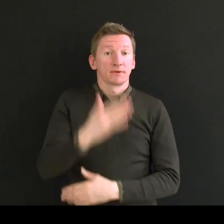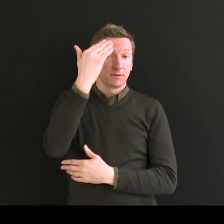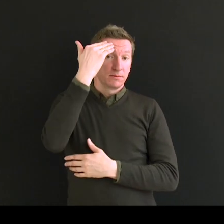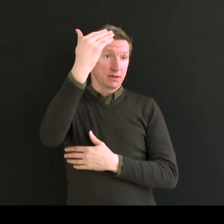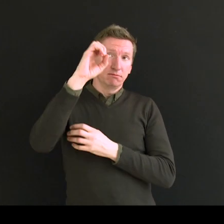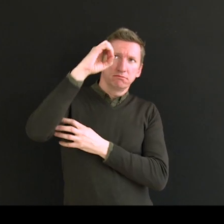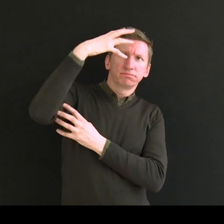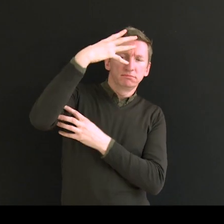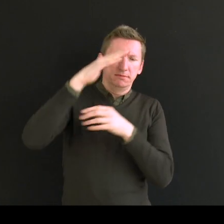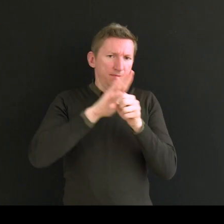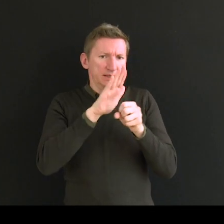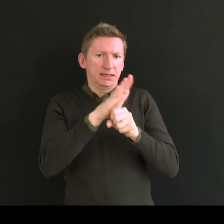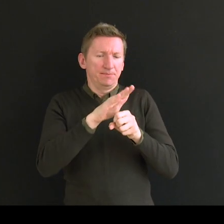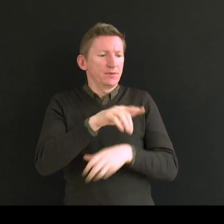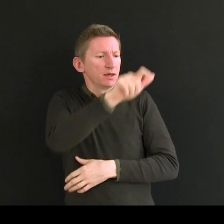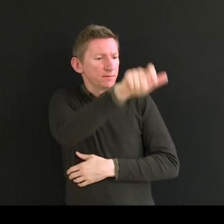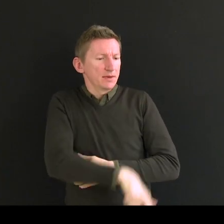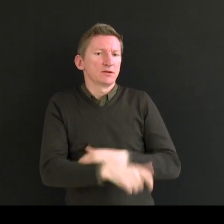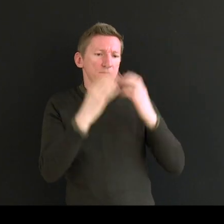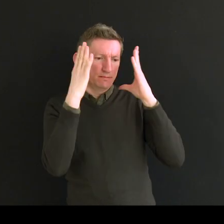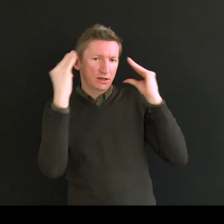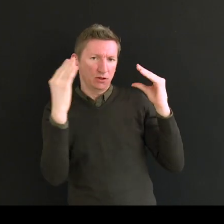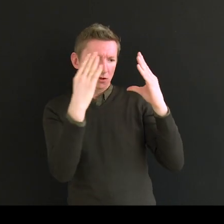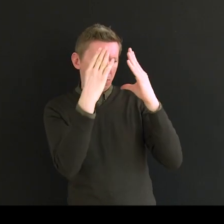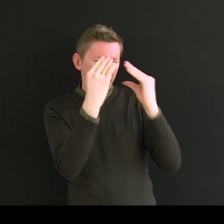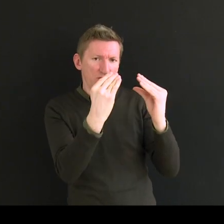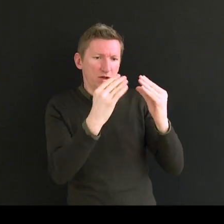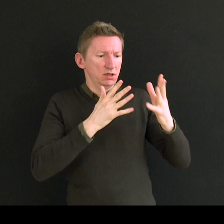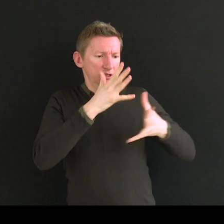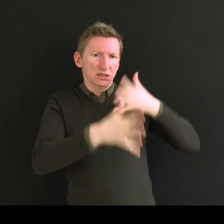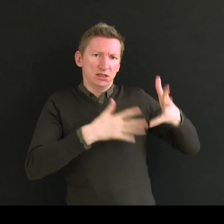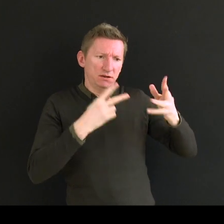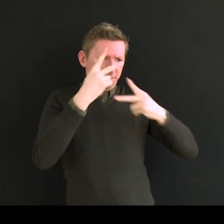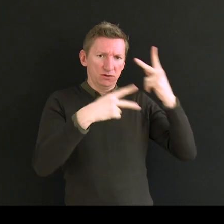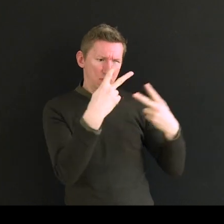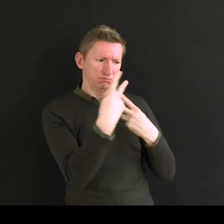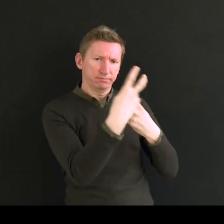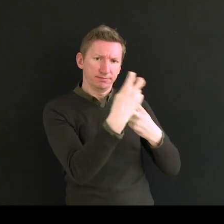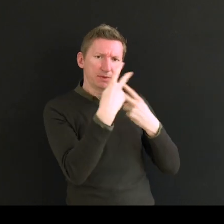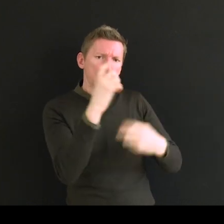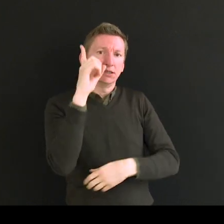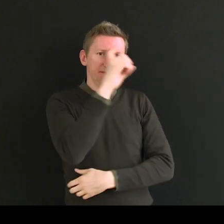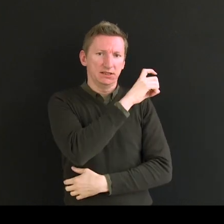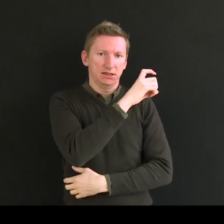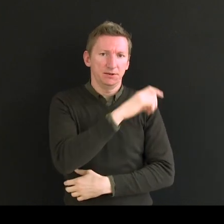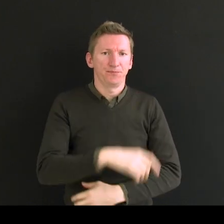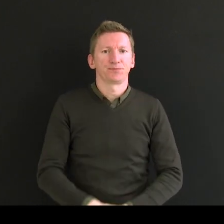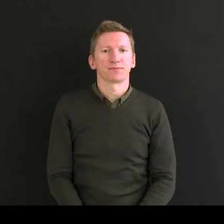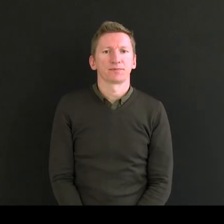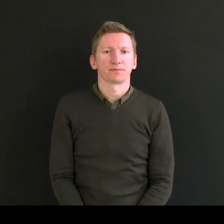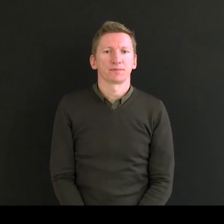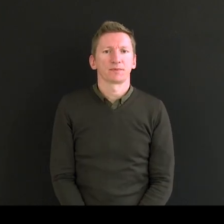Lorsque l'éclairage est insuffisant, il est difficile pour une personne malentendante malvoyante de reconnaître visuellement les gestes